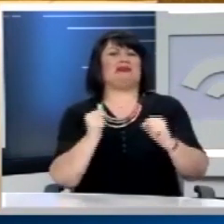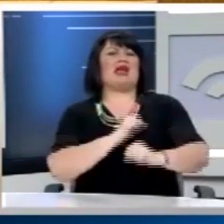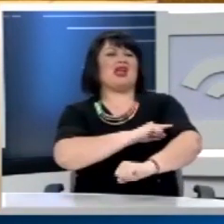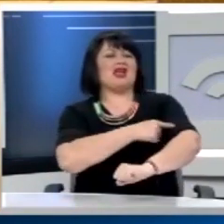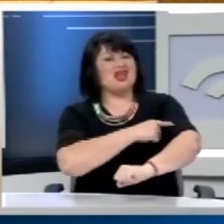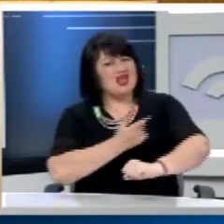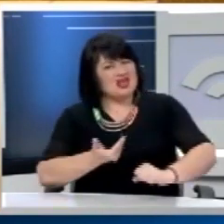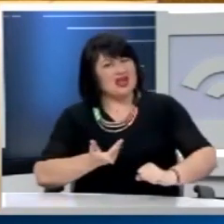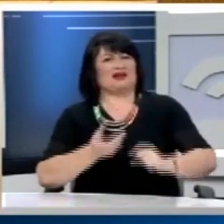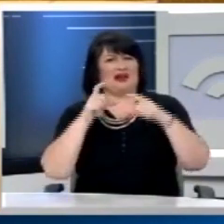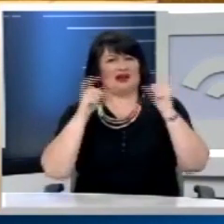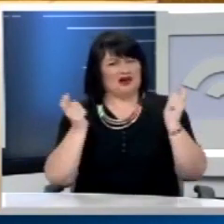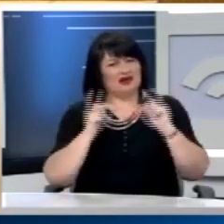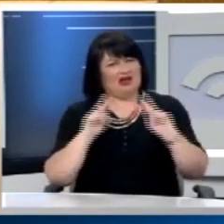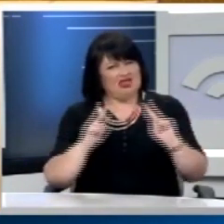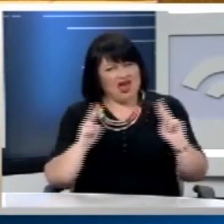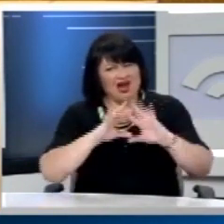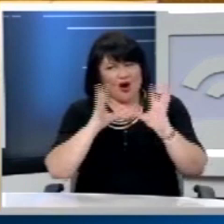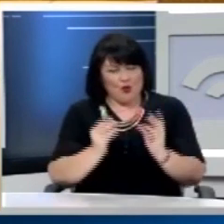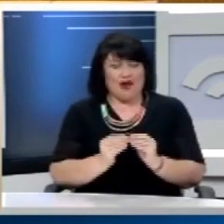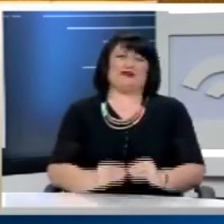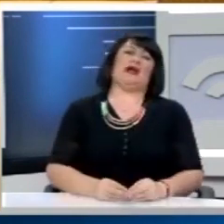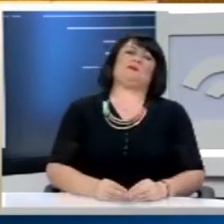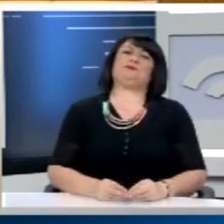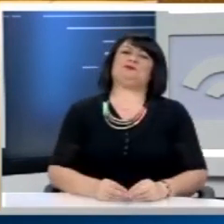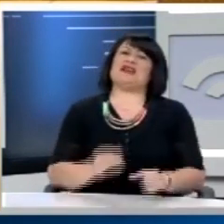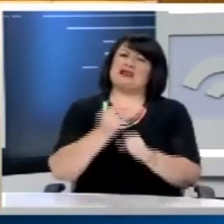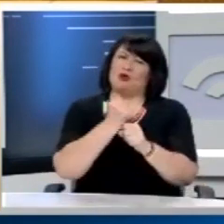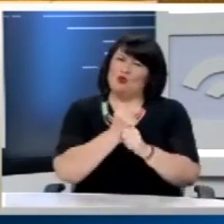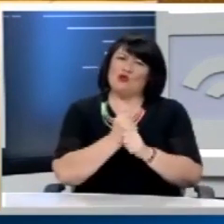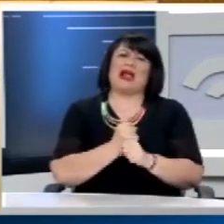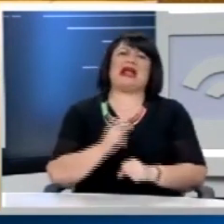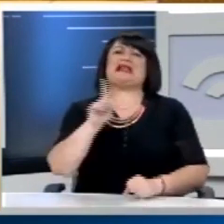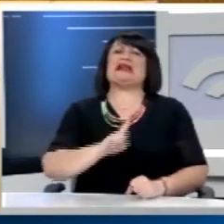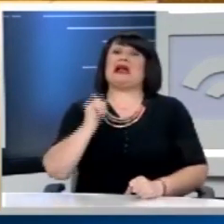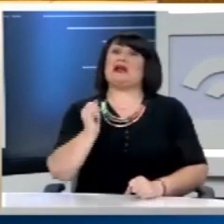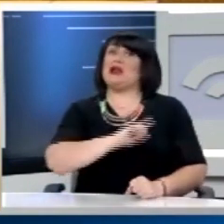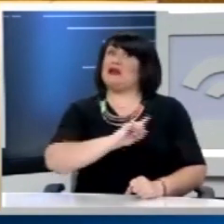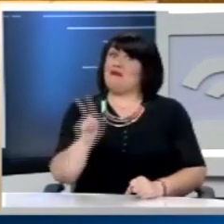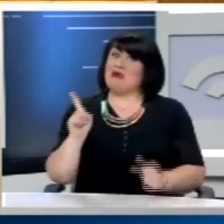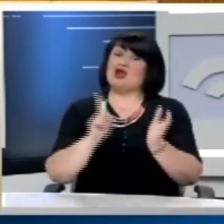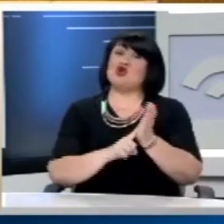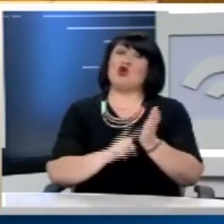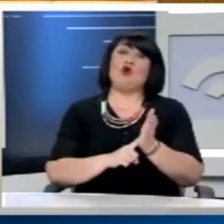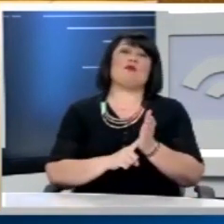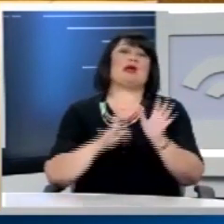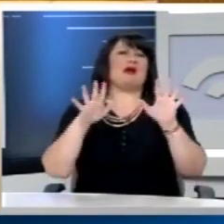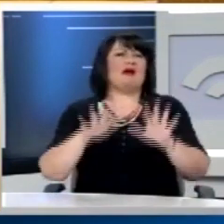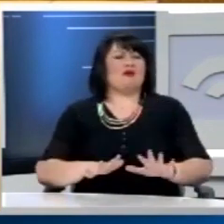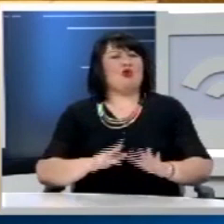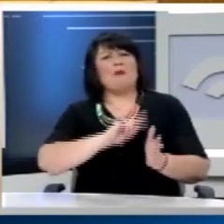κατάργηση όλων των νόμων που απελευθερώνουν τις απολύσεις, καταργούν την κυριακάτικη αργία, απελευθερώνουν το